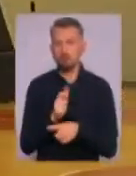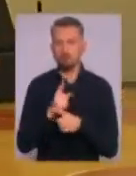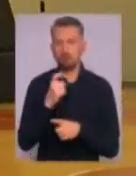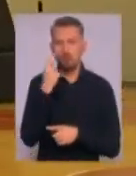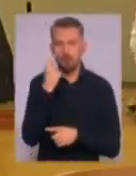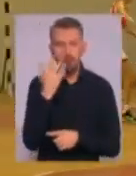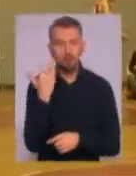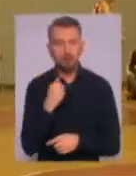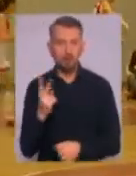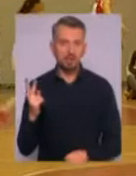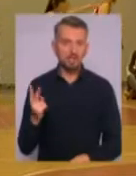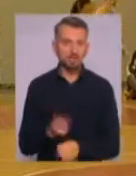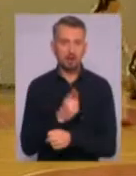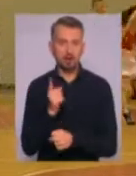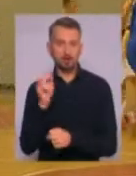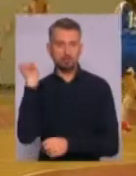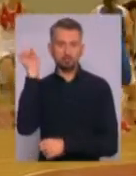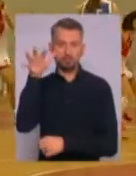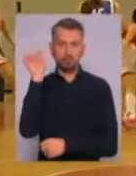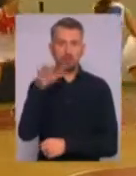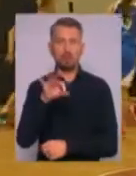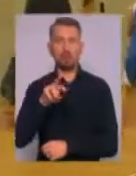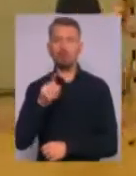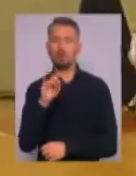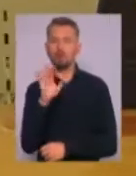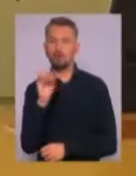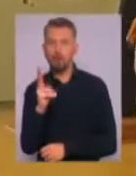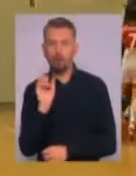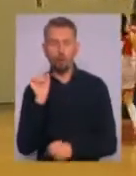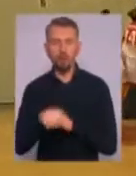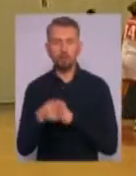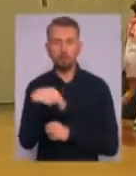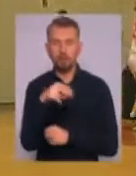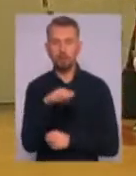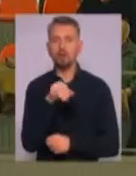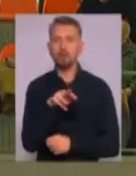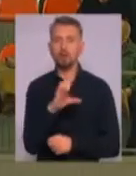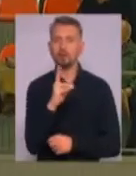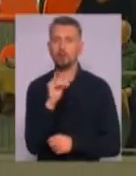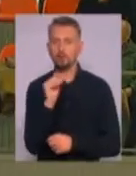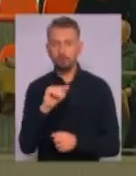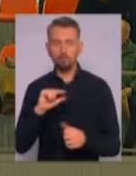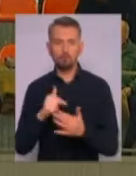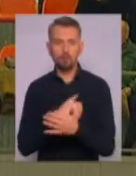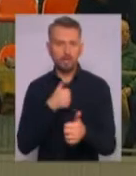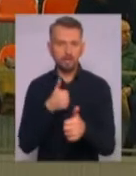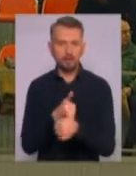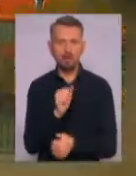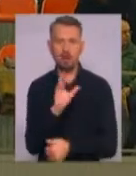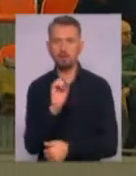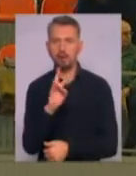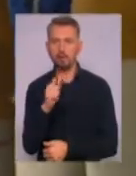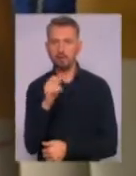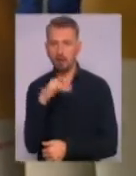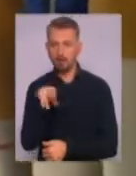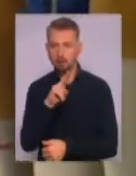двічі поспіль влучила з-за дуги Ганна Ольховик. Обігравши «Динамо», «Тім Скуф» вкотре наздогнав «Авангард». Двововладдя на